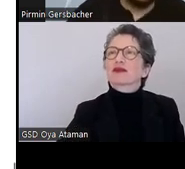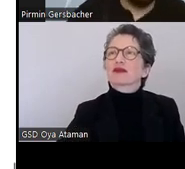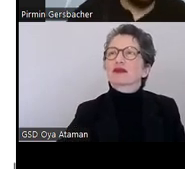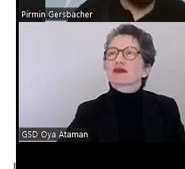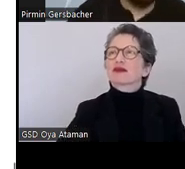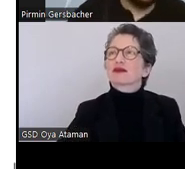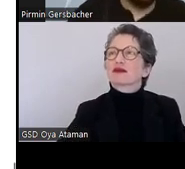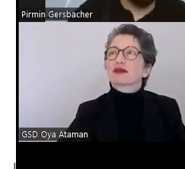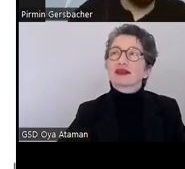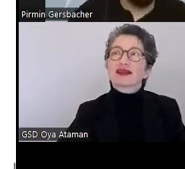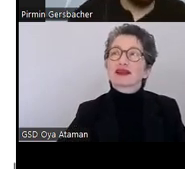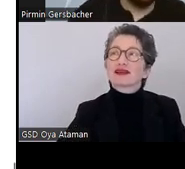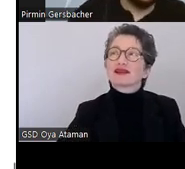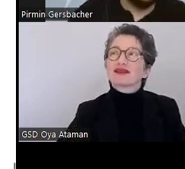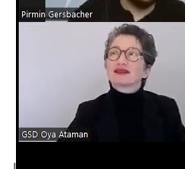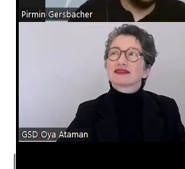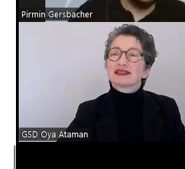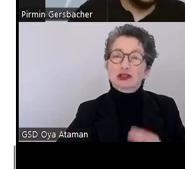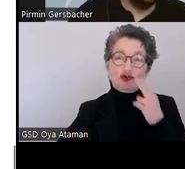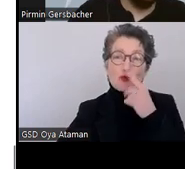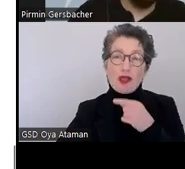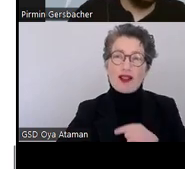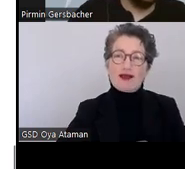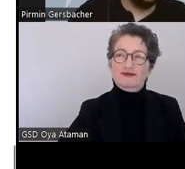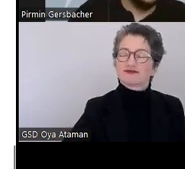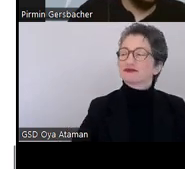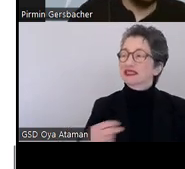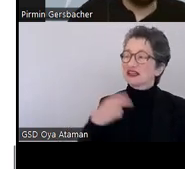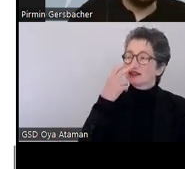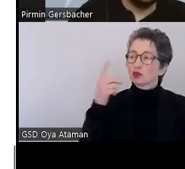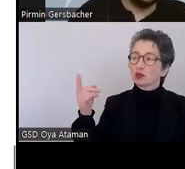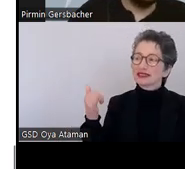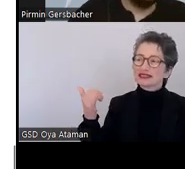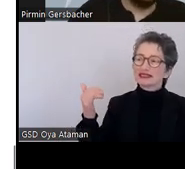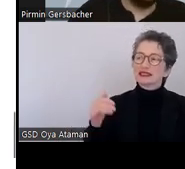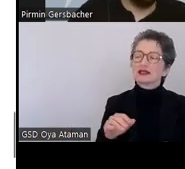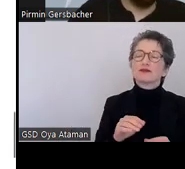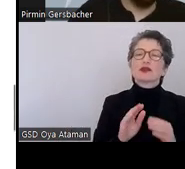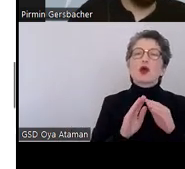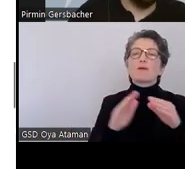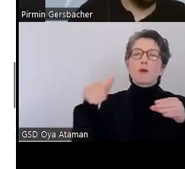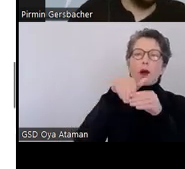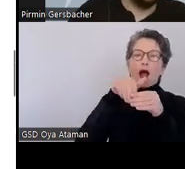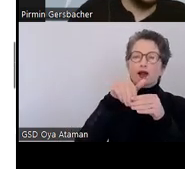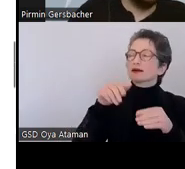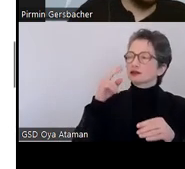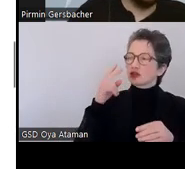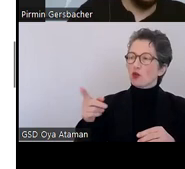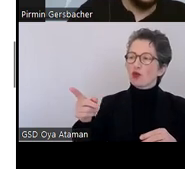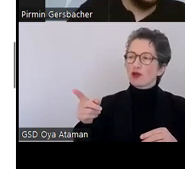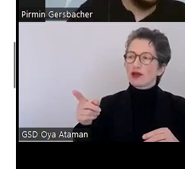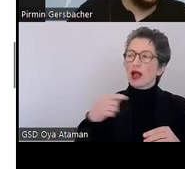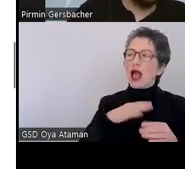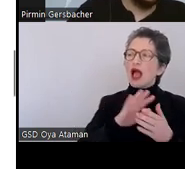eine Webseite verwendet, wie ich jetzt gerade. Ich habe jetzt da versucht, zu diesem Bookmarklet zu kommen und habe dann einfach so drüber gescrollt. Also habe mir einfach